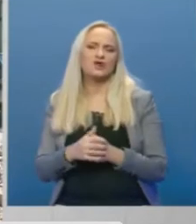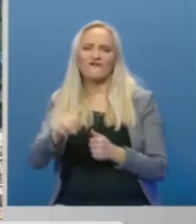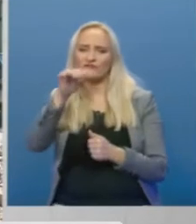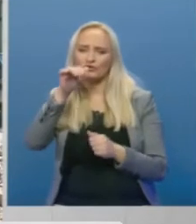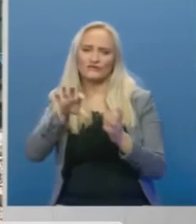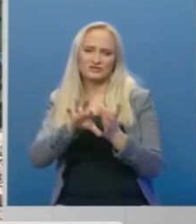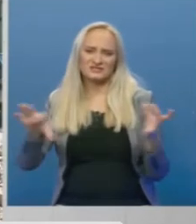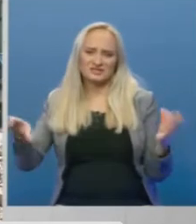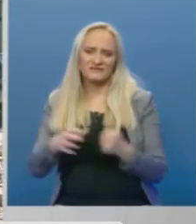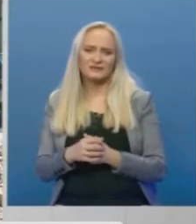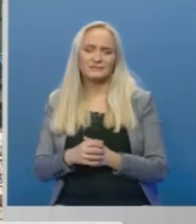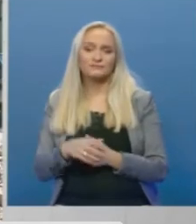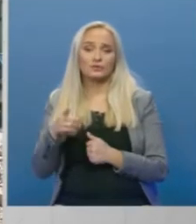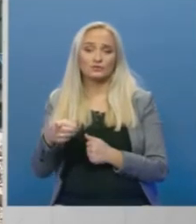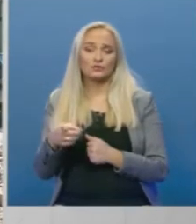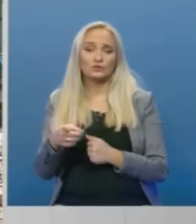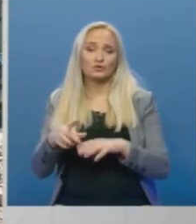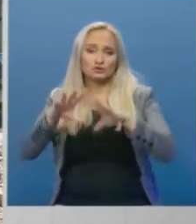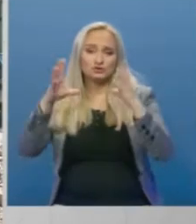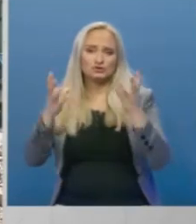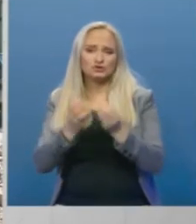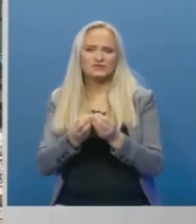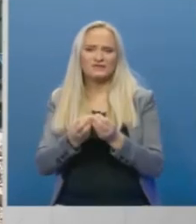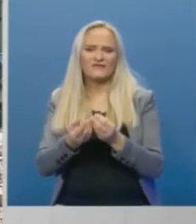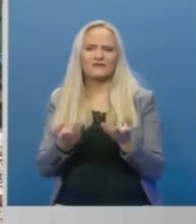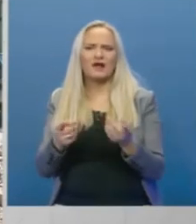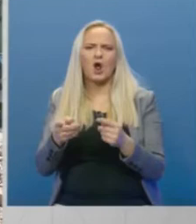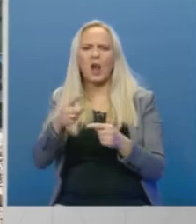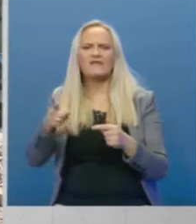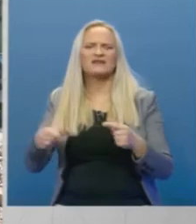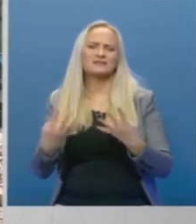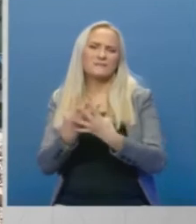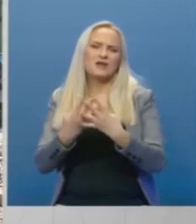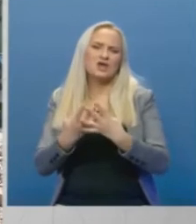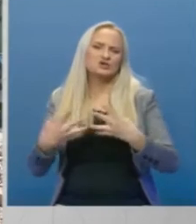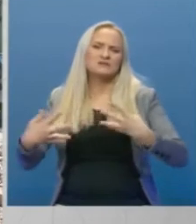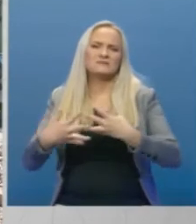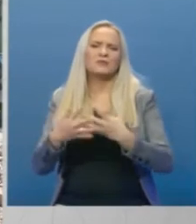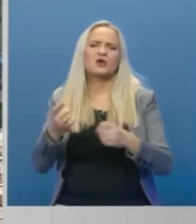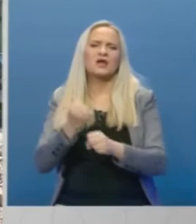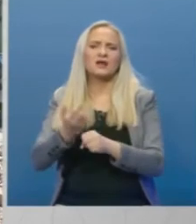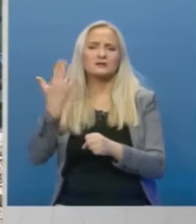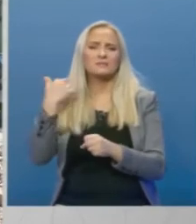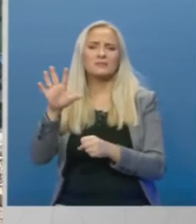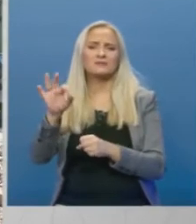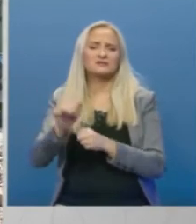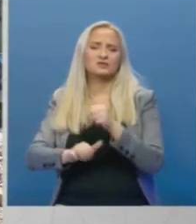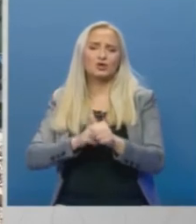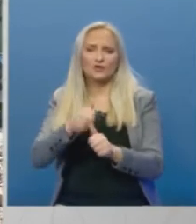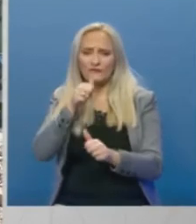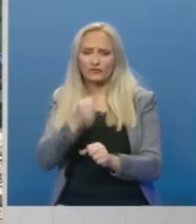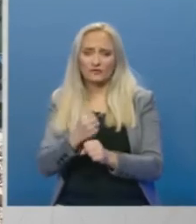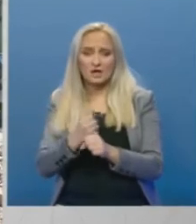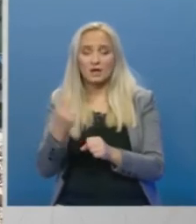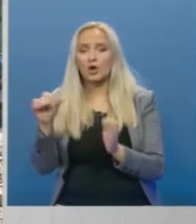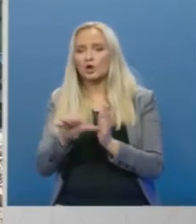vodovodnih cijevi, jer je to čitav lavirint isprepletano, jer taj vodovod je rađen prije 50 godina i normalno